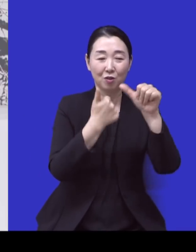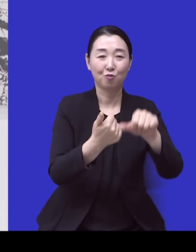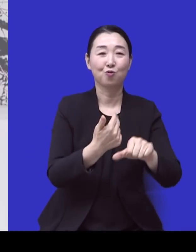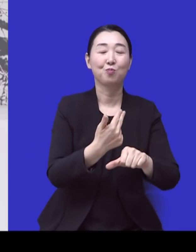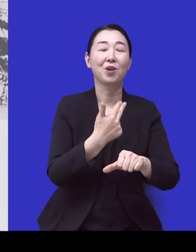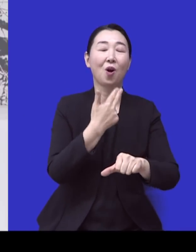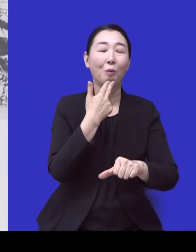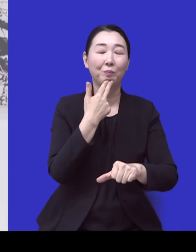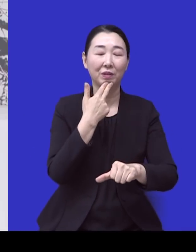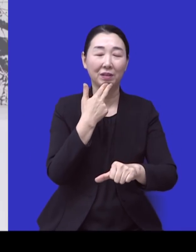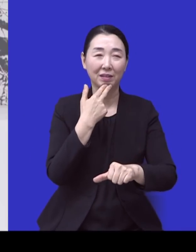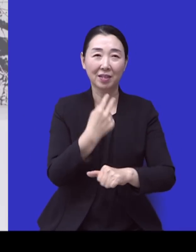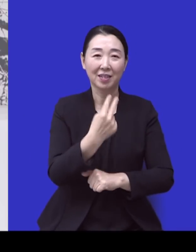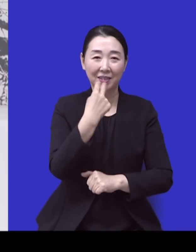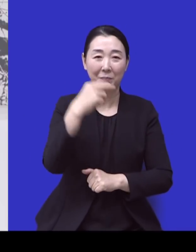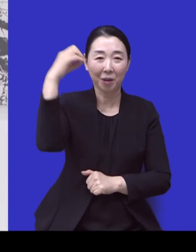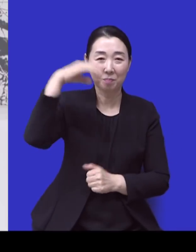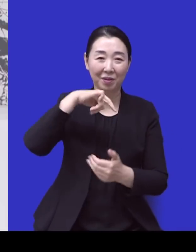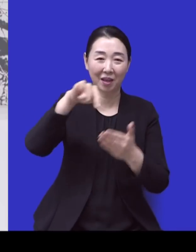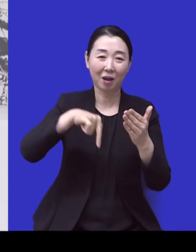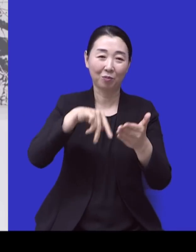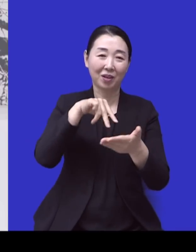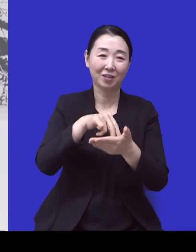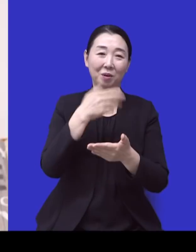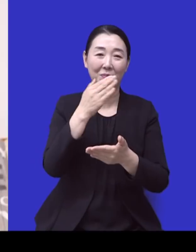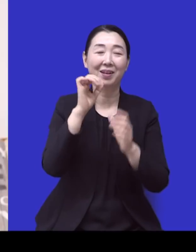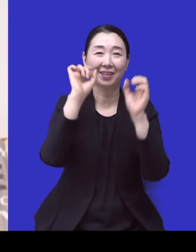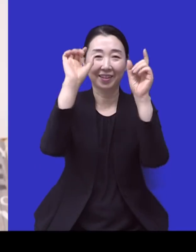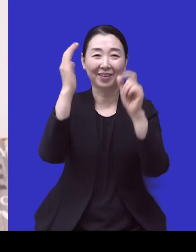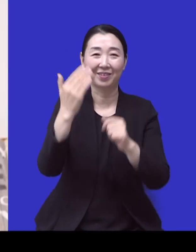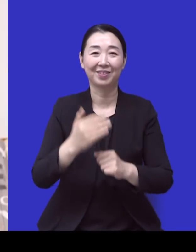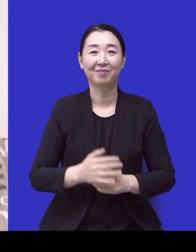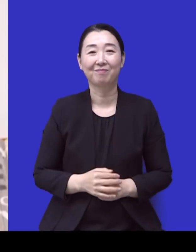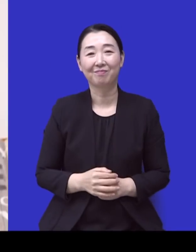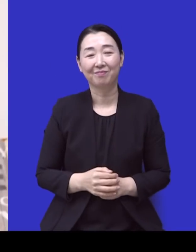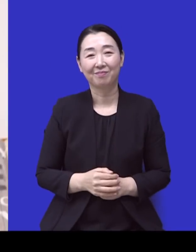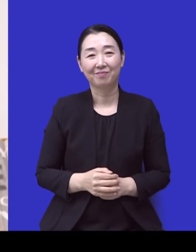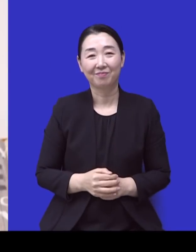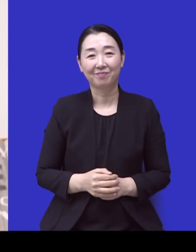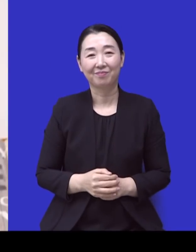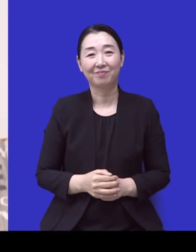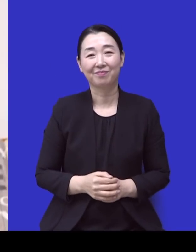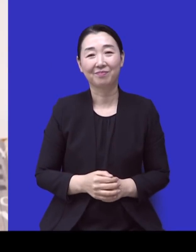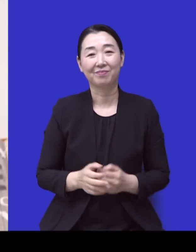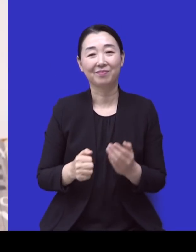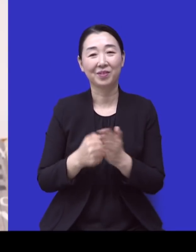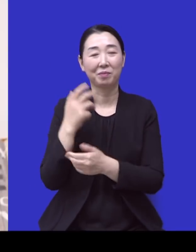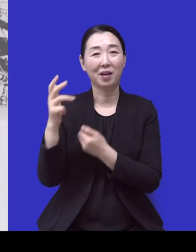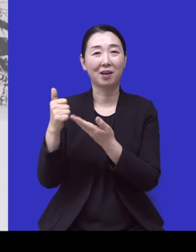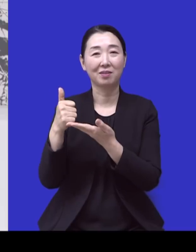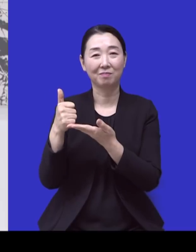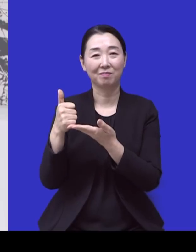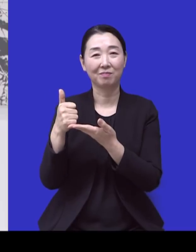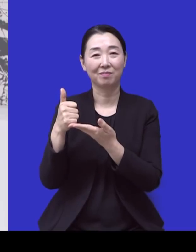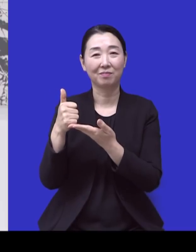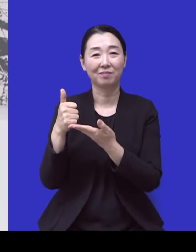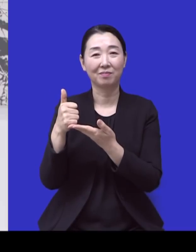진짜 생명의 빛 가운데 내가 설 수 있다는 거를 많이 깨닫게 됐거든요. 네. 그래서 진짜 하나님은